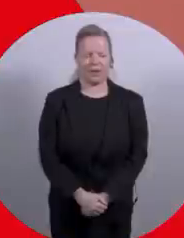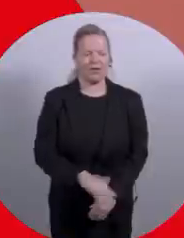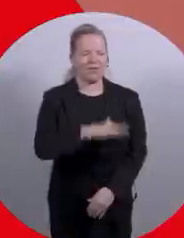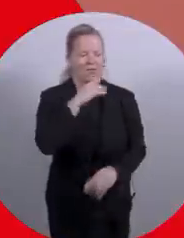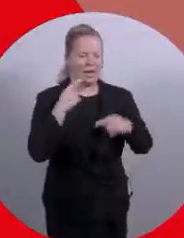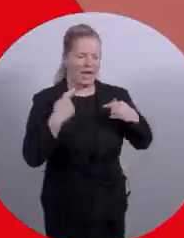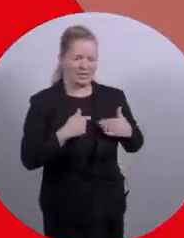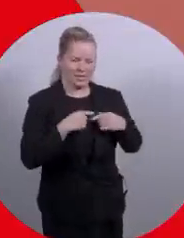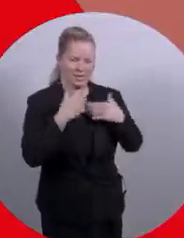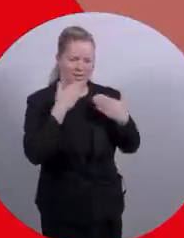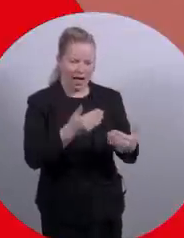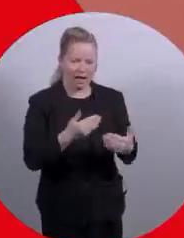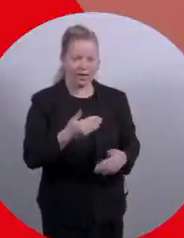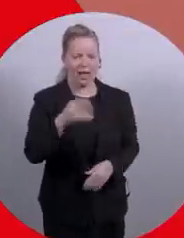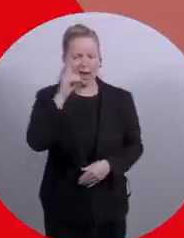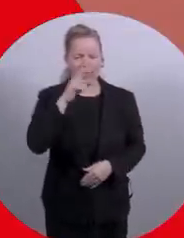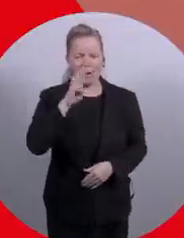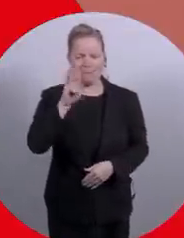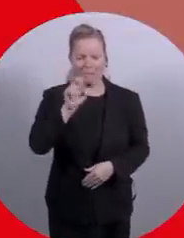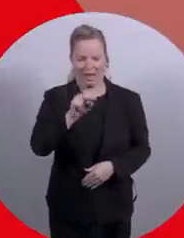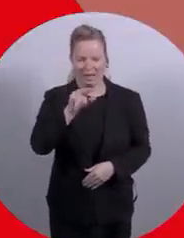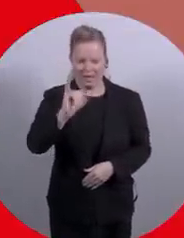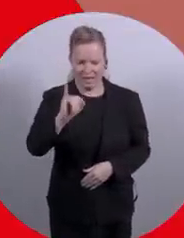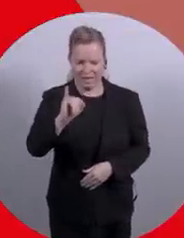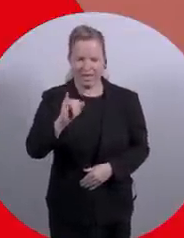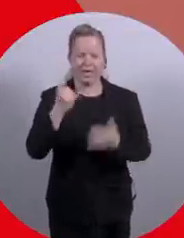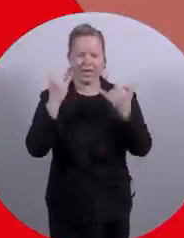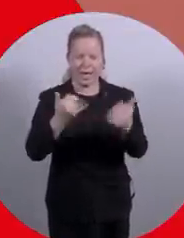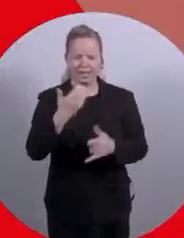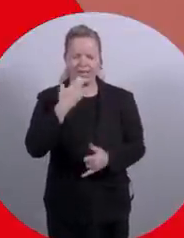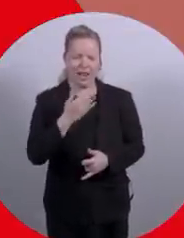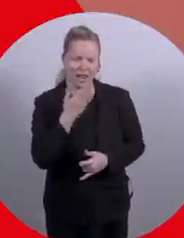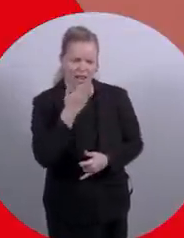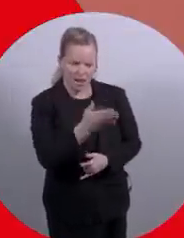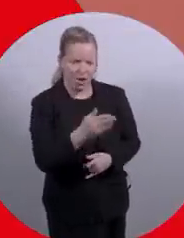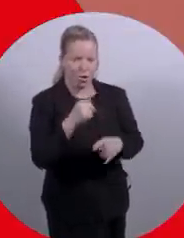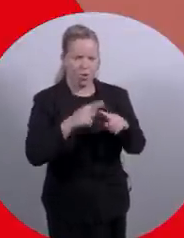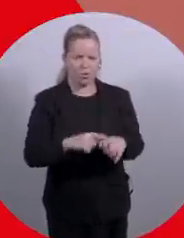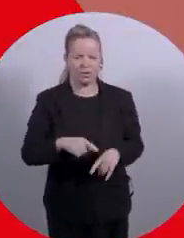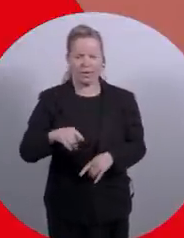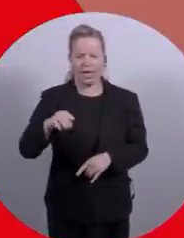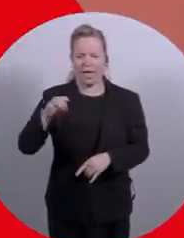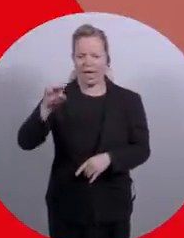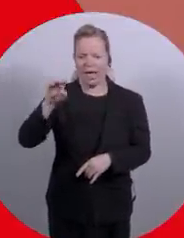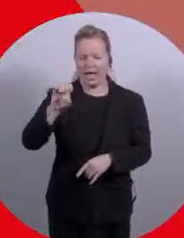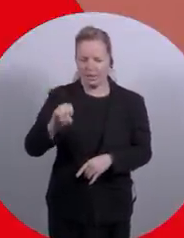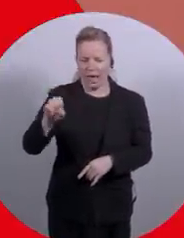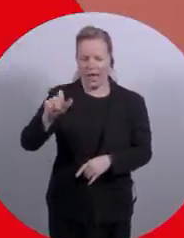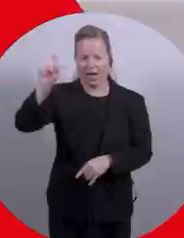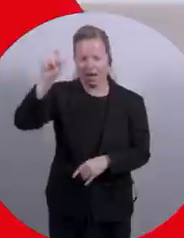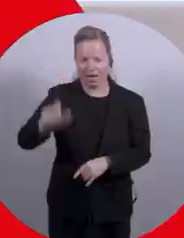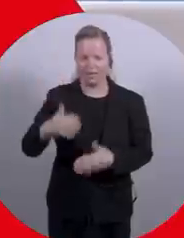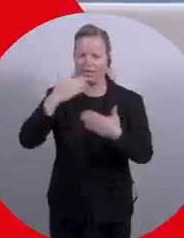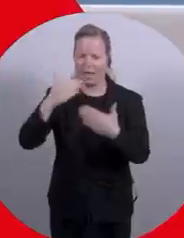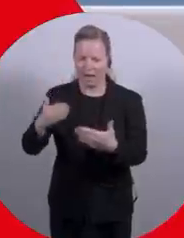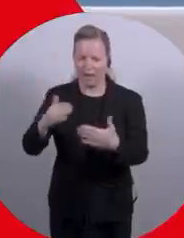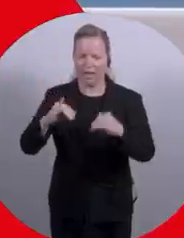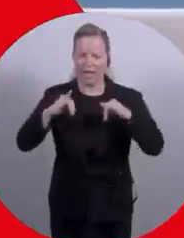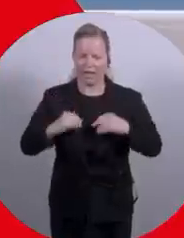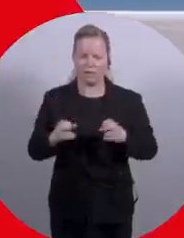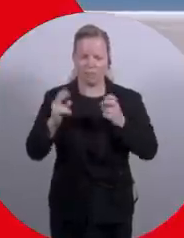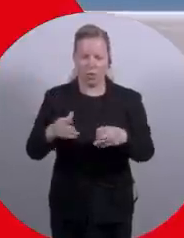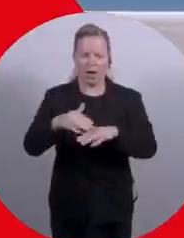herzlichen Dank lieber Benny an dieser Stelle möchte ich Dir und unserer Elli Meyer sie hat sich danken dass sie auch solidarisch im Innsbrucker